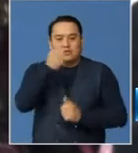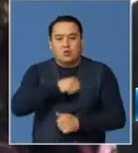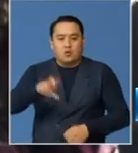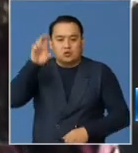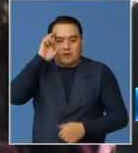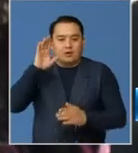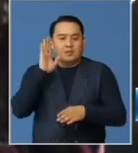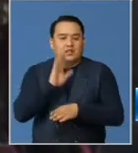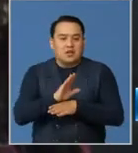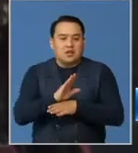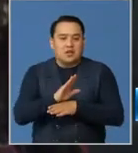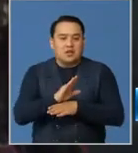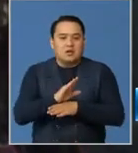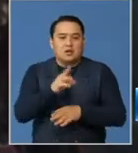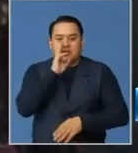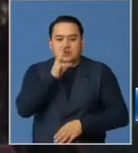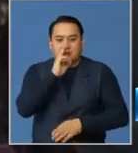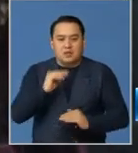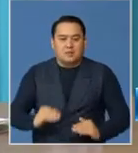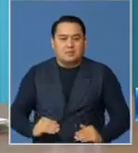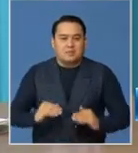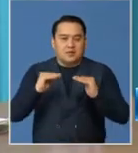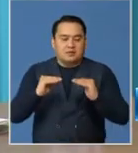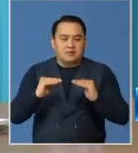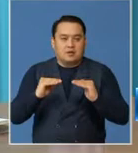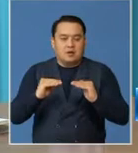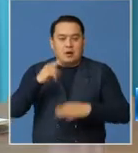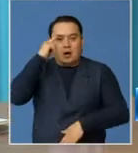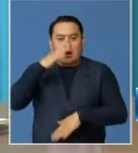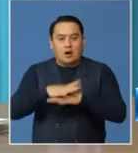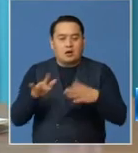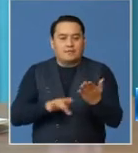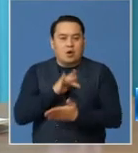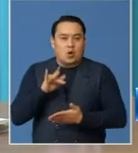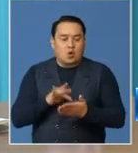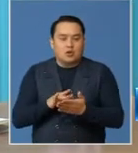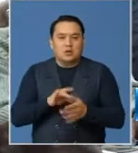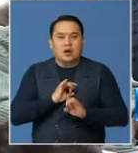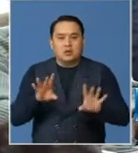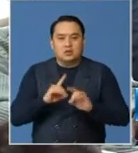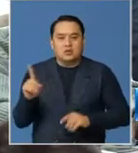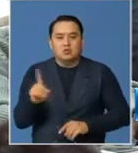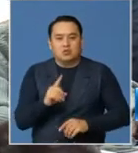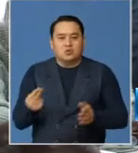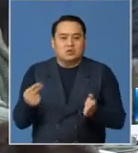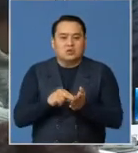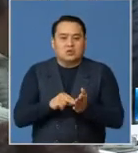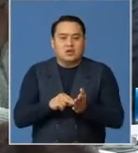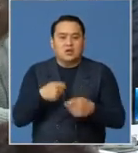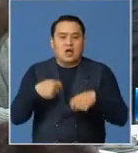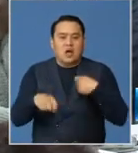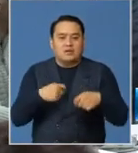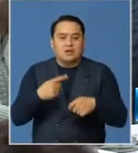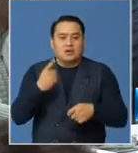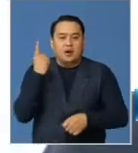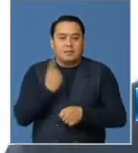главы государства. Рост зарплат – один из основных постулатов. Аким города Бахтияр Онербаев отметил, что цены на отечественные товары не